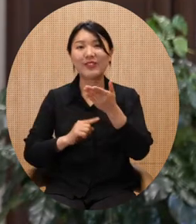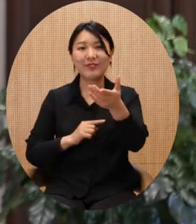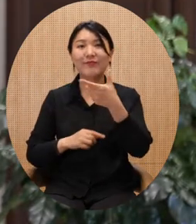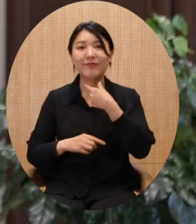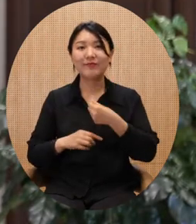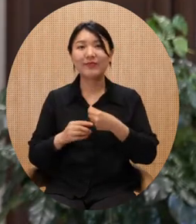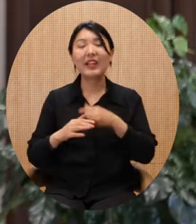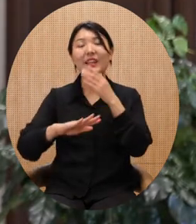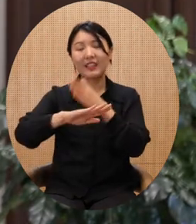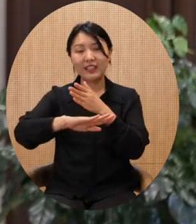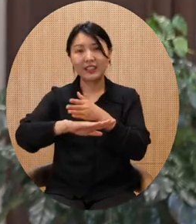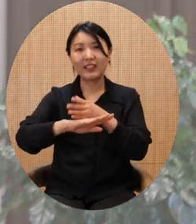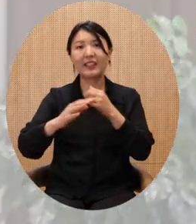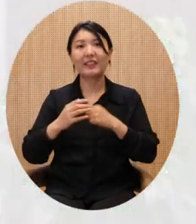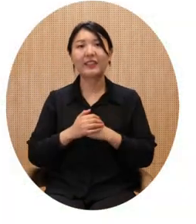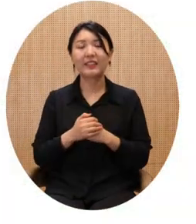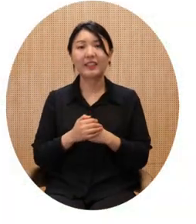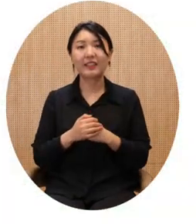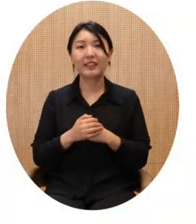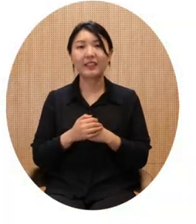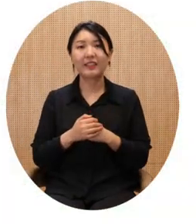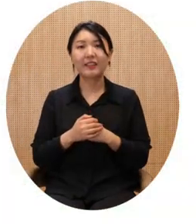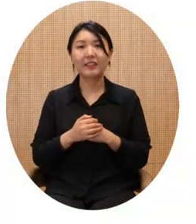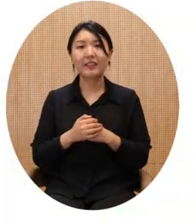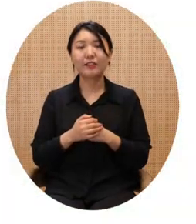드리겠습니다. 감사합니다.